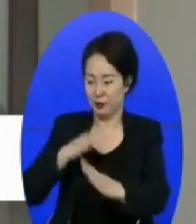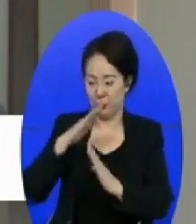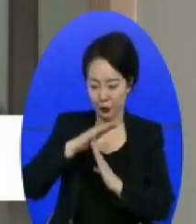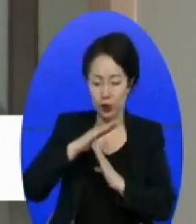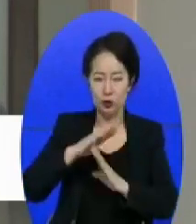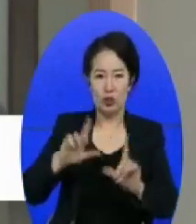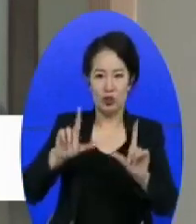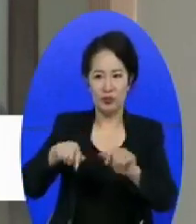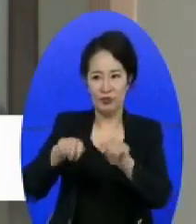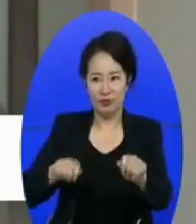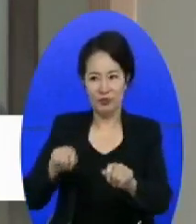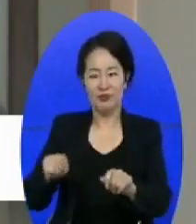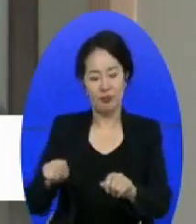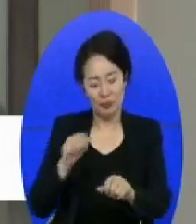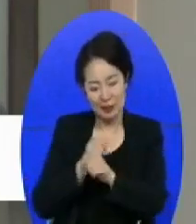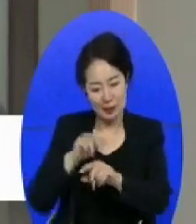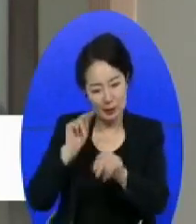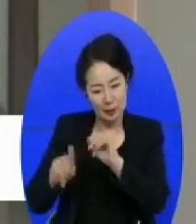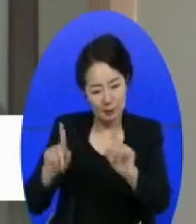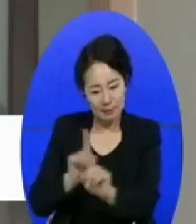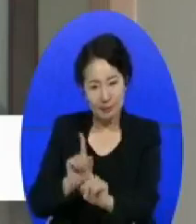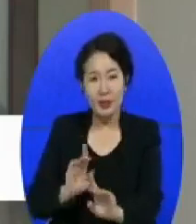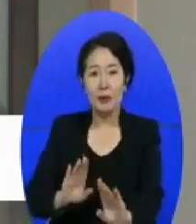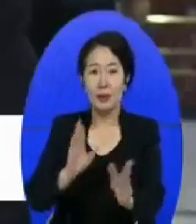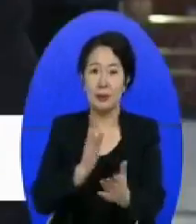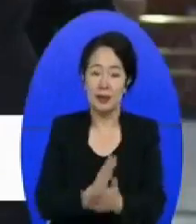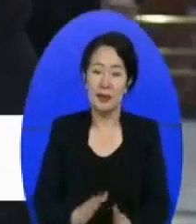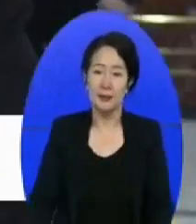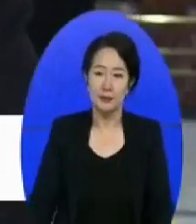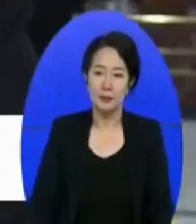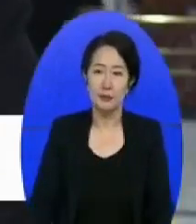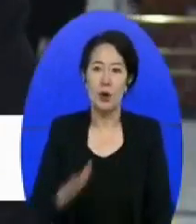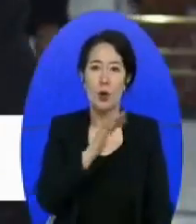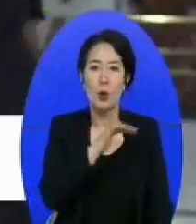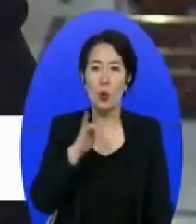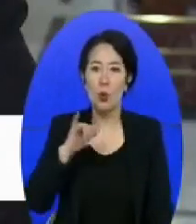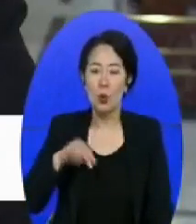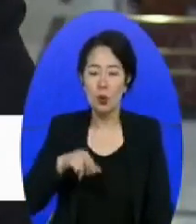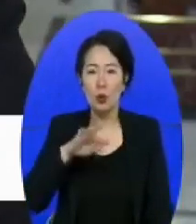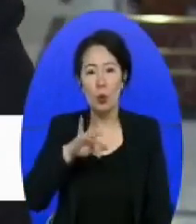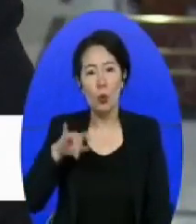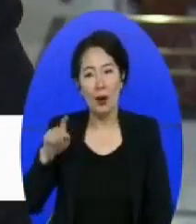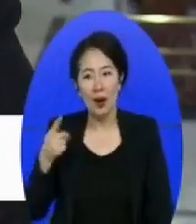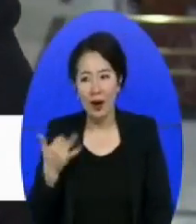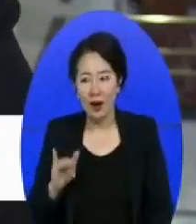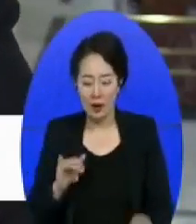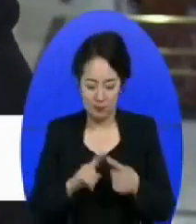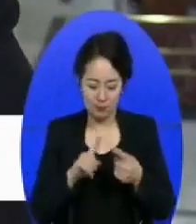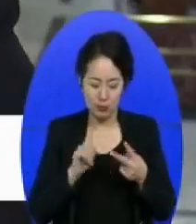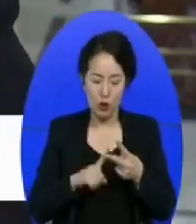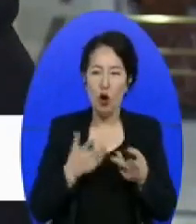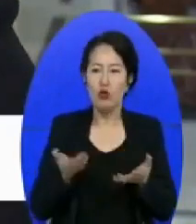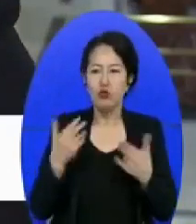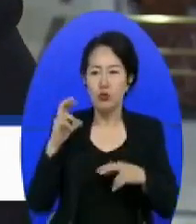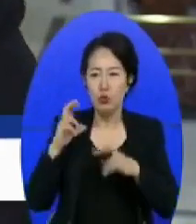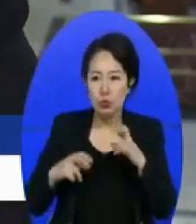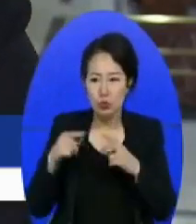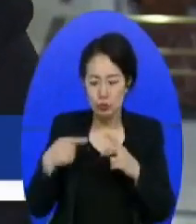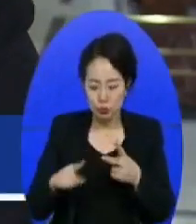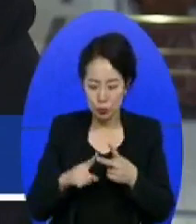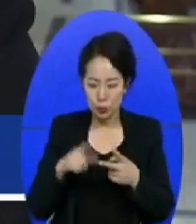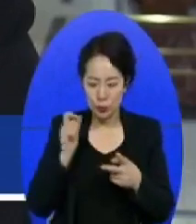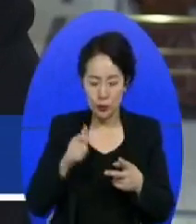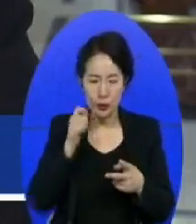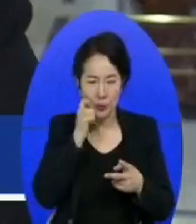хэрэг мөдөн шалгах ажиллагаанууд нь явагдаж байна. Уул уурхай болон хүнд хөнгөн үйлдвэрийн үйл ажиллагаатай холбоотой хүний